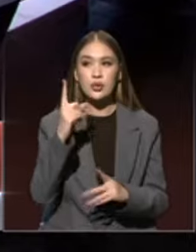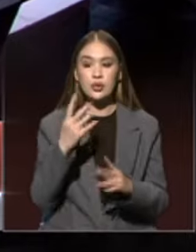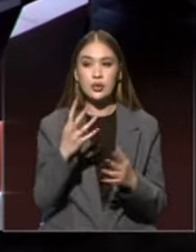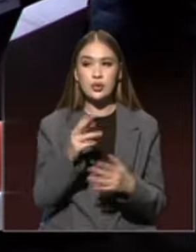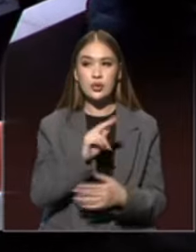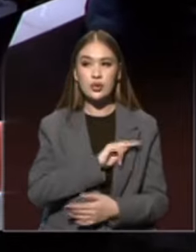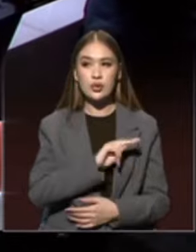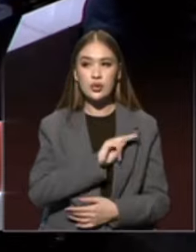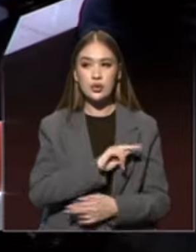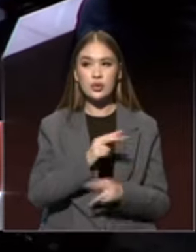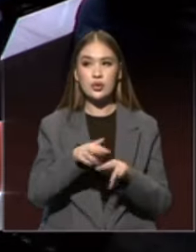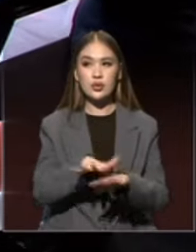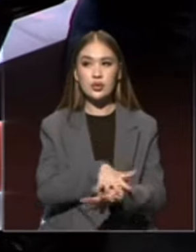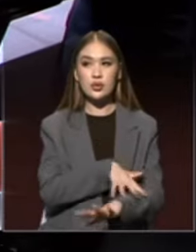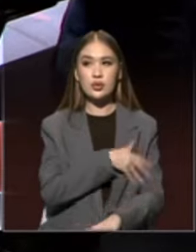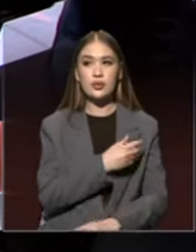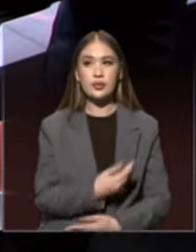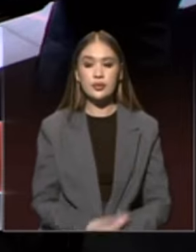жұмыстар?